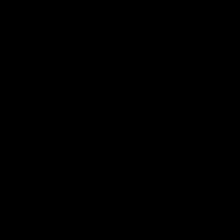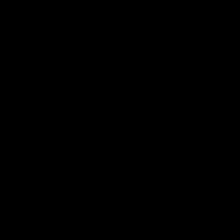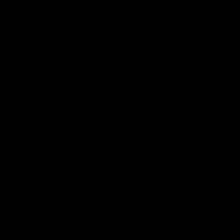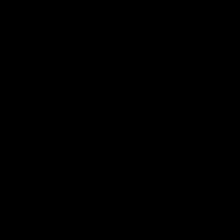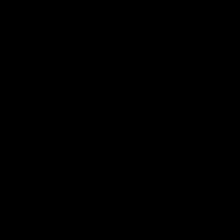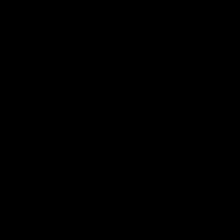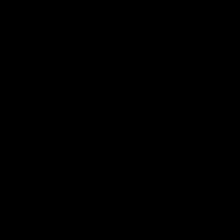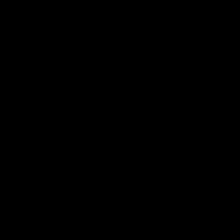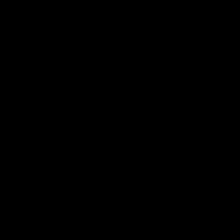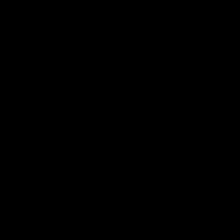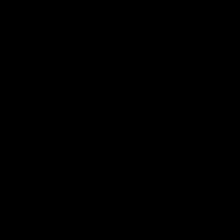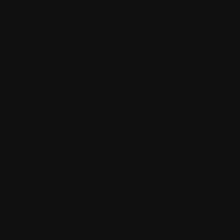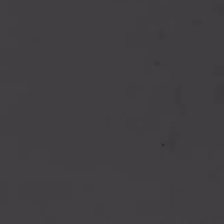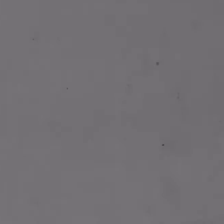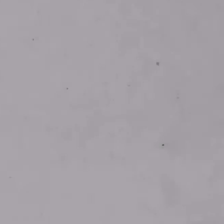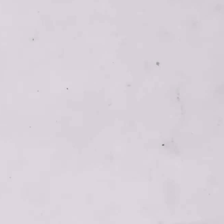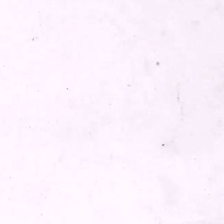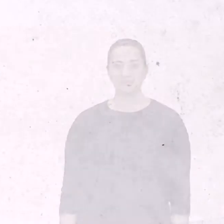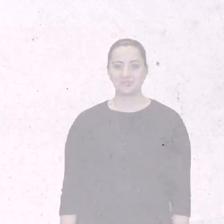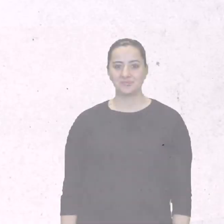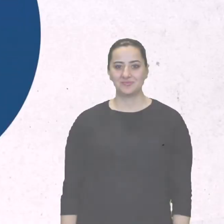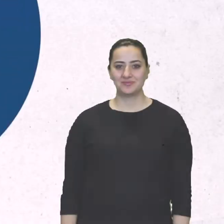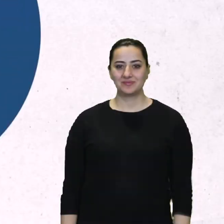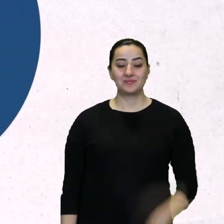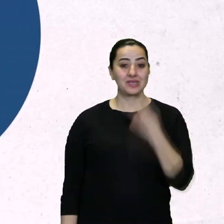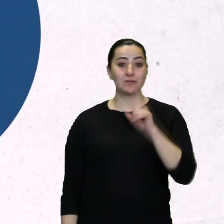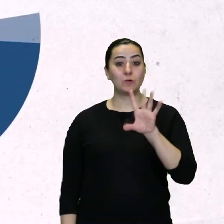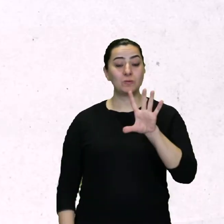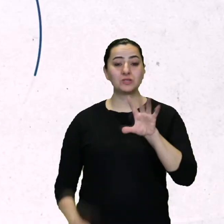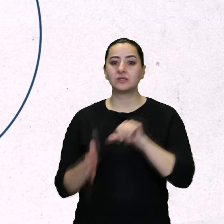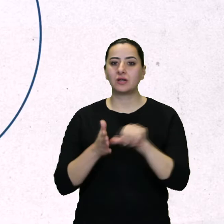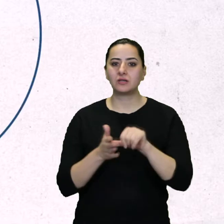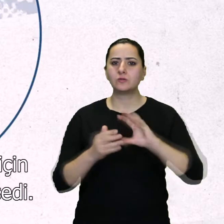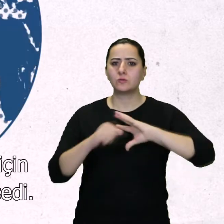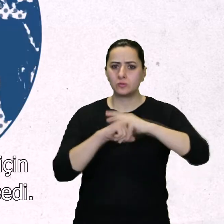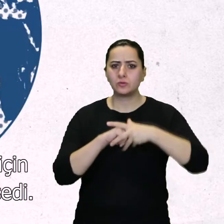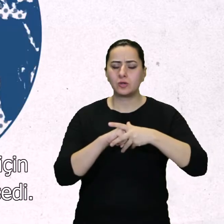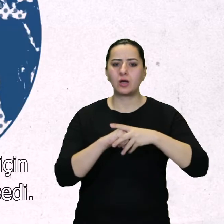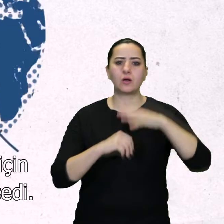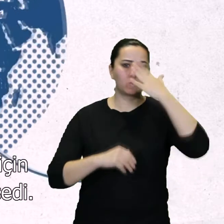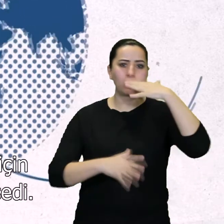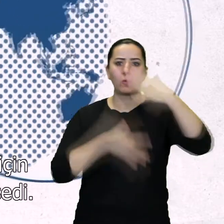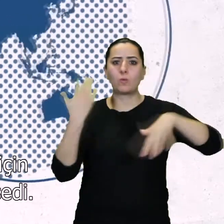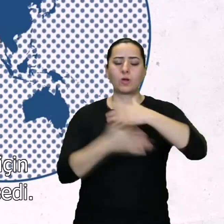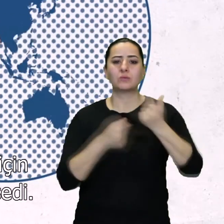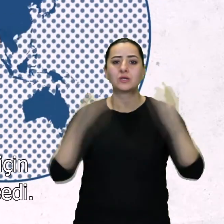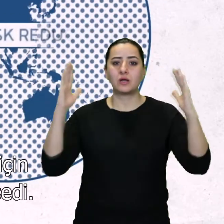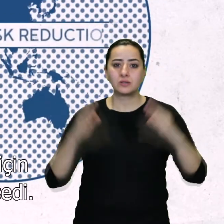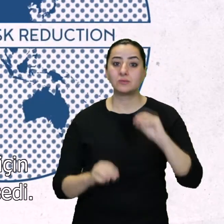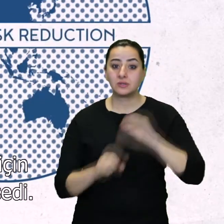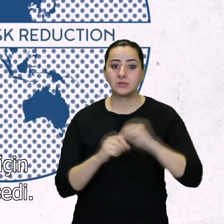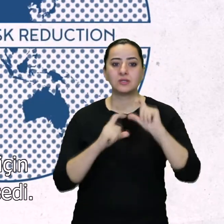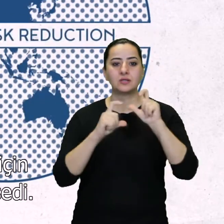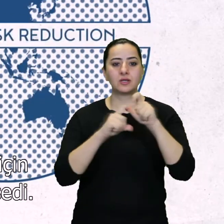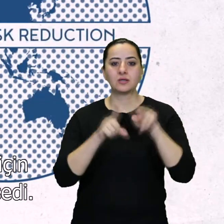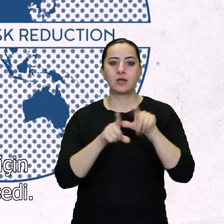Animasyon görüntüde Mavi Bir Daire İçinde 2015 Yazısı 2015 yılında dünya afet riskinin azaltılması için sendai